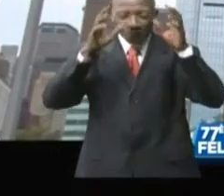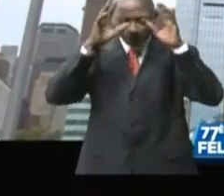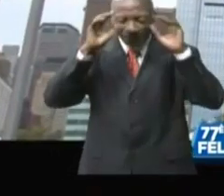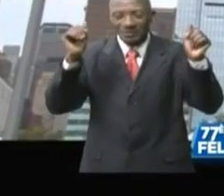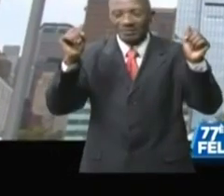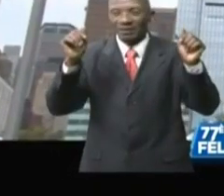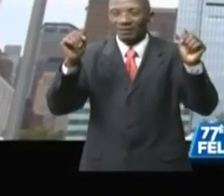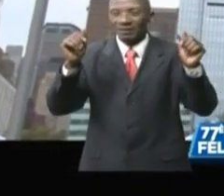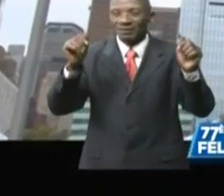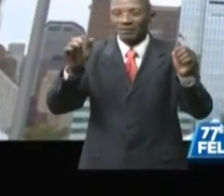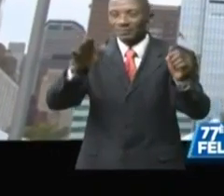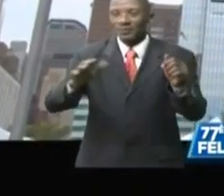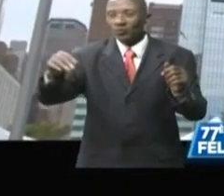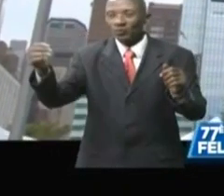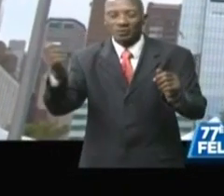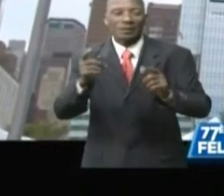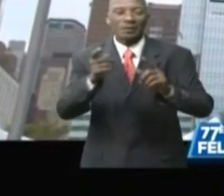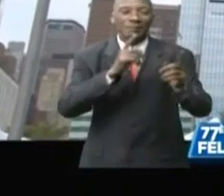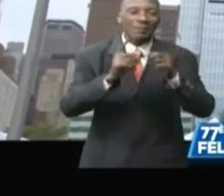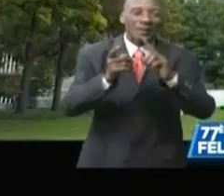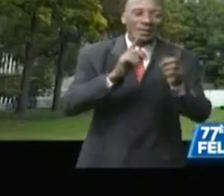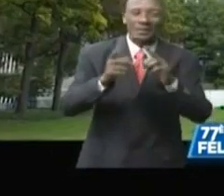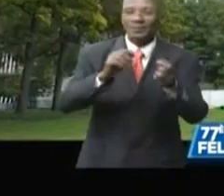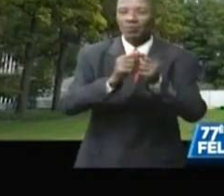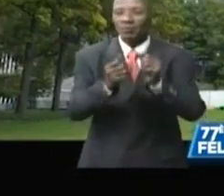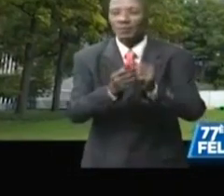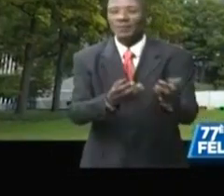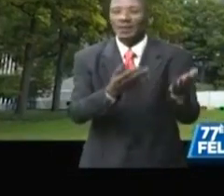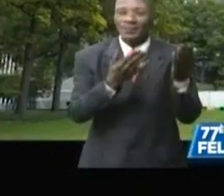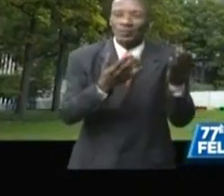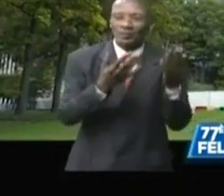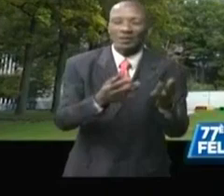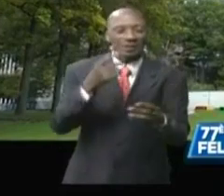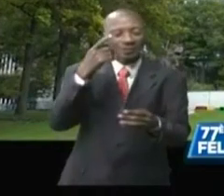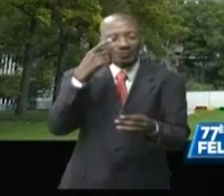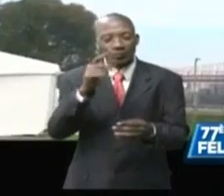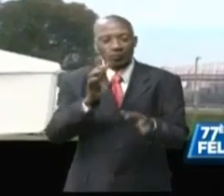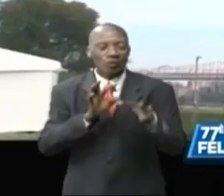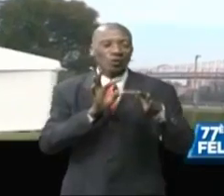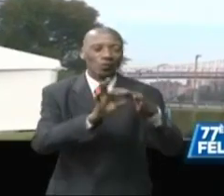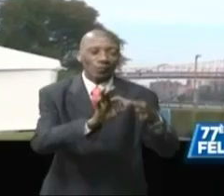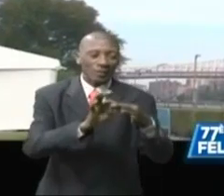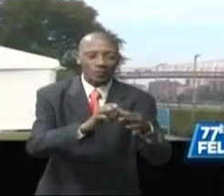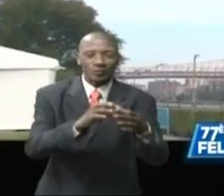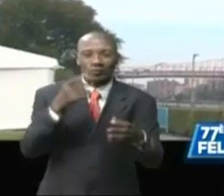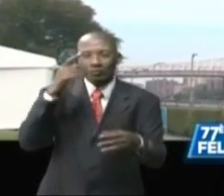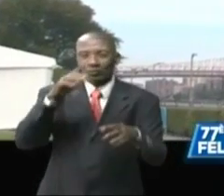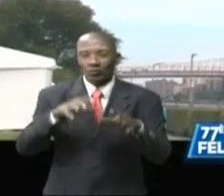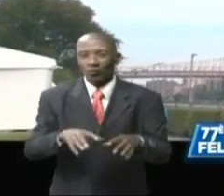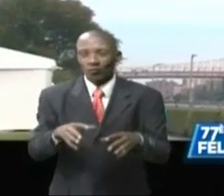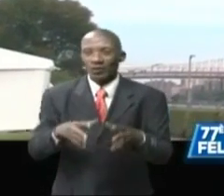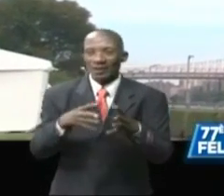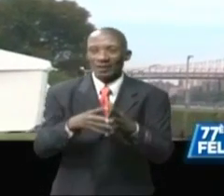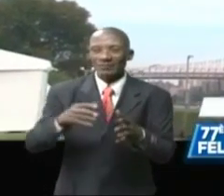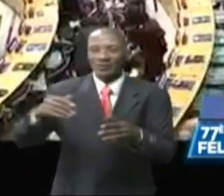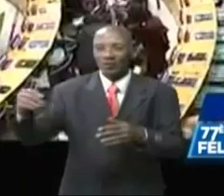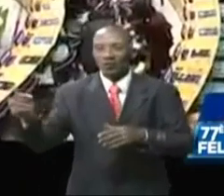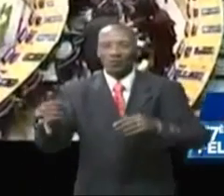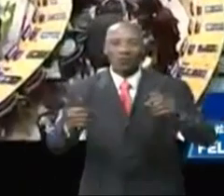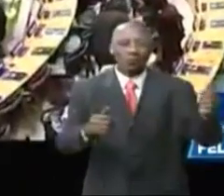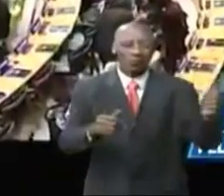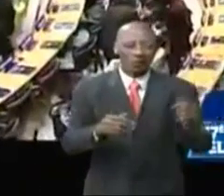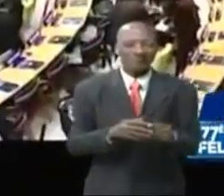le Rwanda. L'agenda américain du président Tshisekedi est bien rempli avec notamment un forum sur